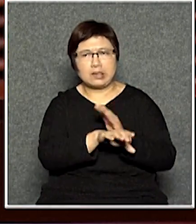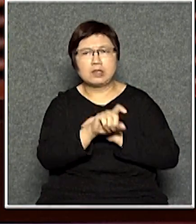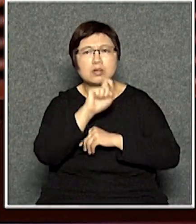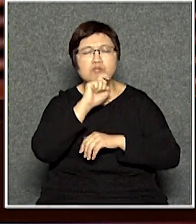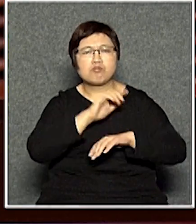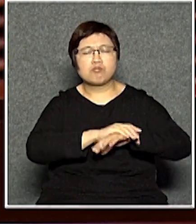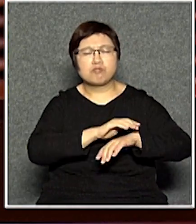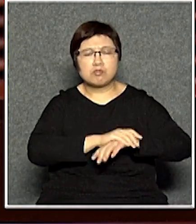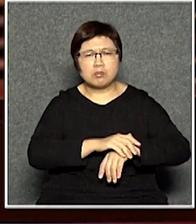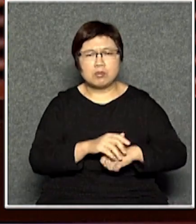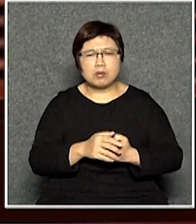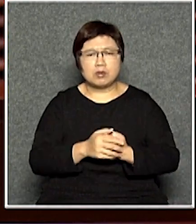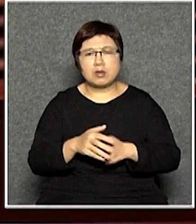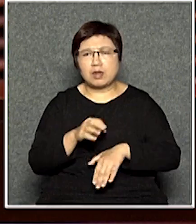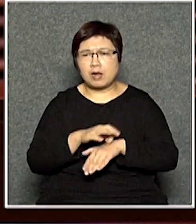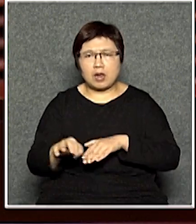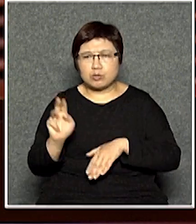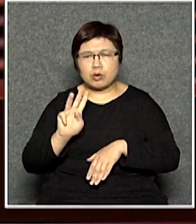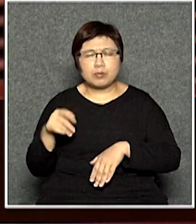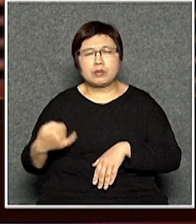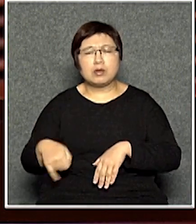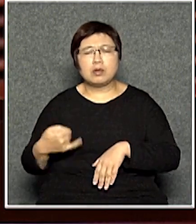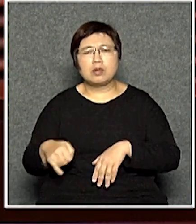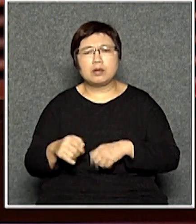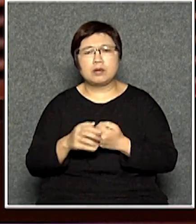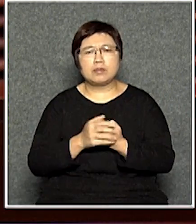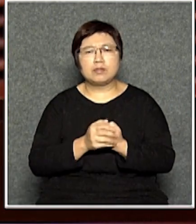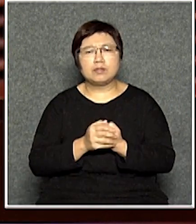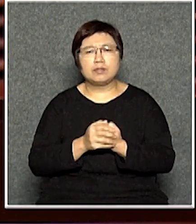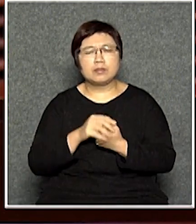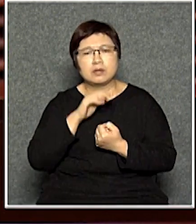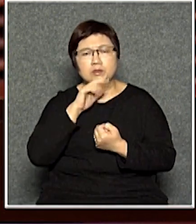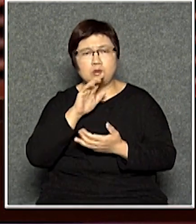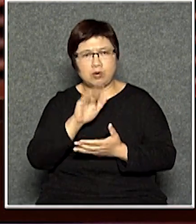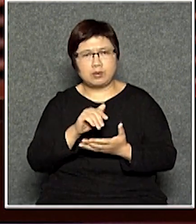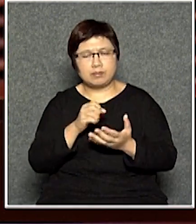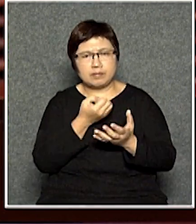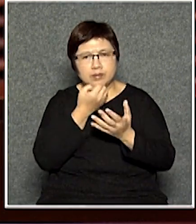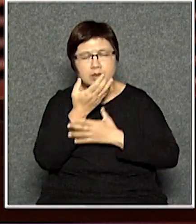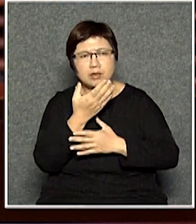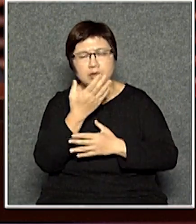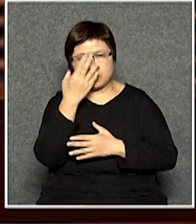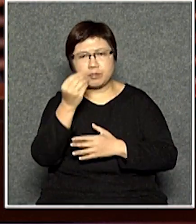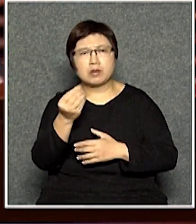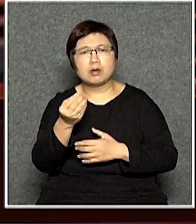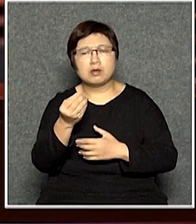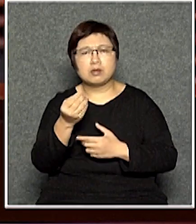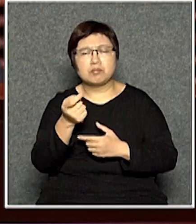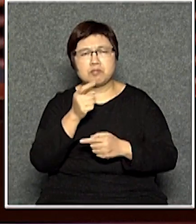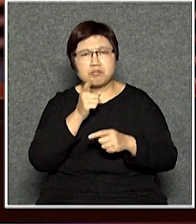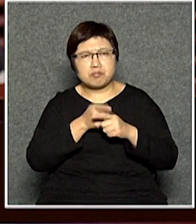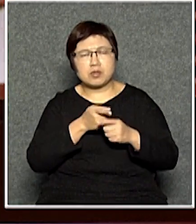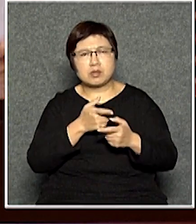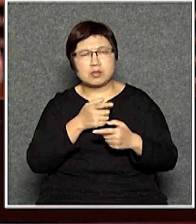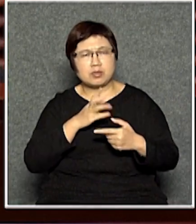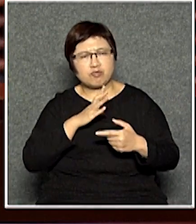怎可能會省到水呢？主席，我們如果能夠提出誘因，透過實際的方法去鼓勵市